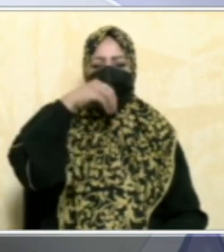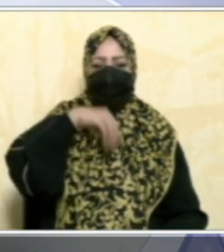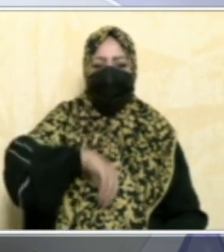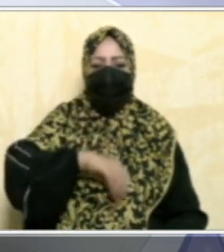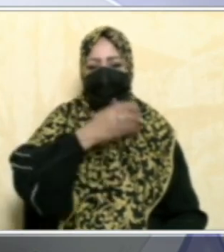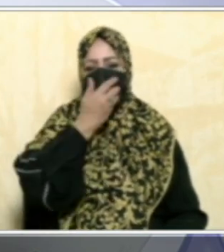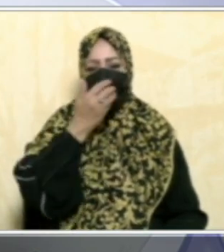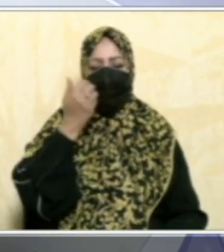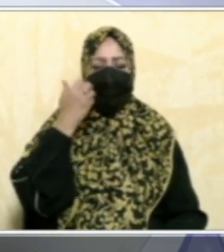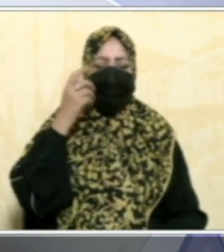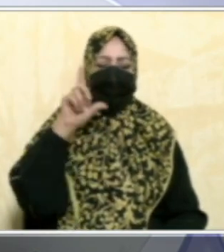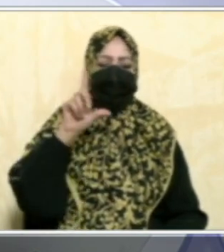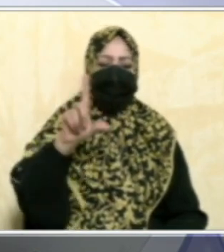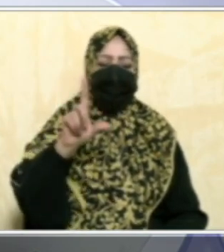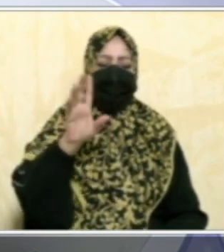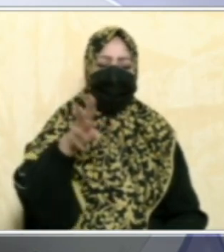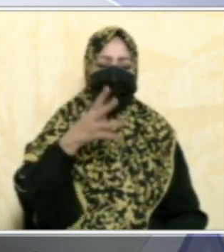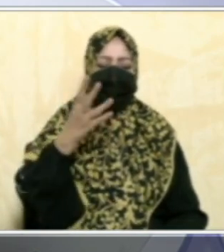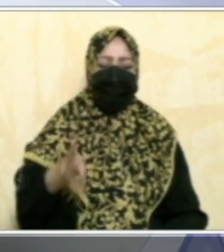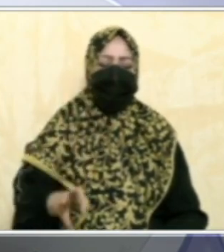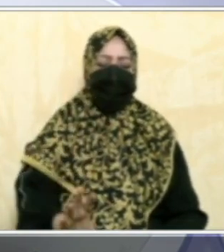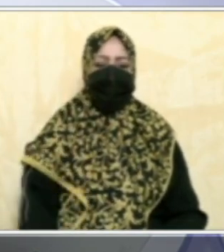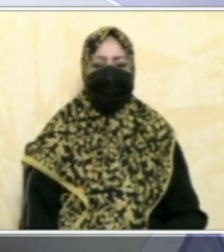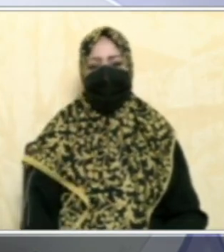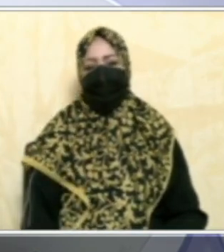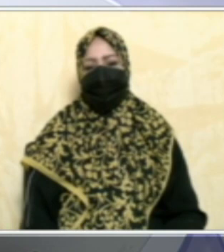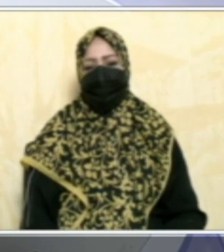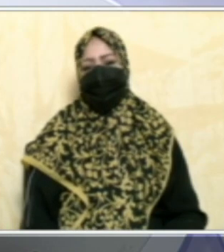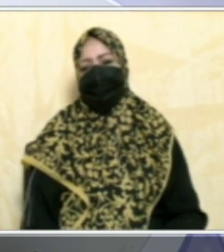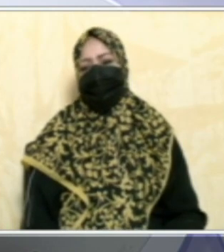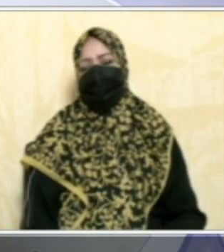ثم رجوعه إلى الجوف مرة أخرى.